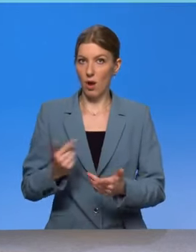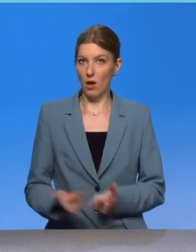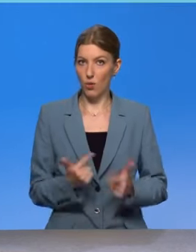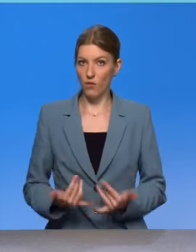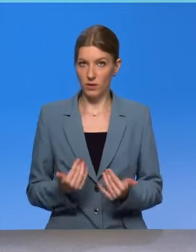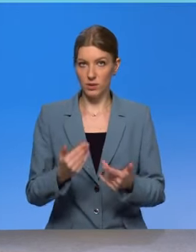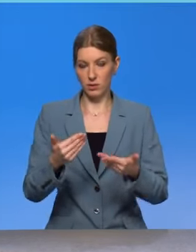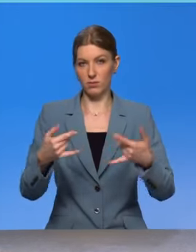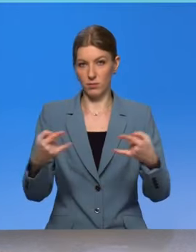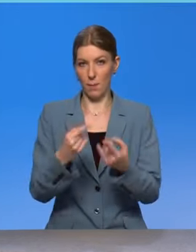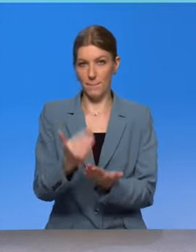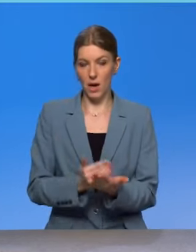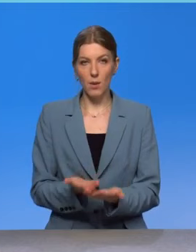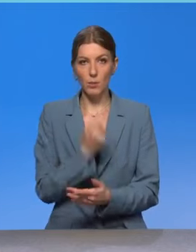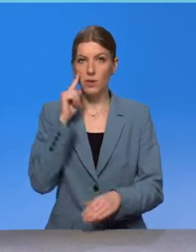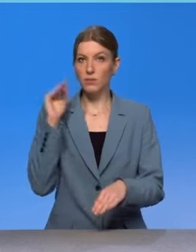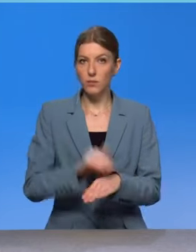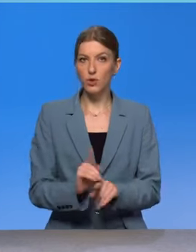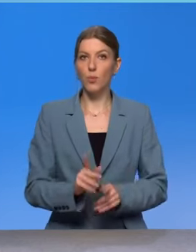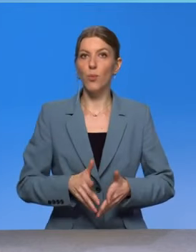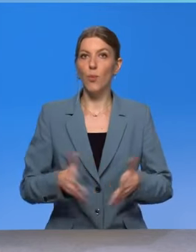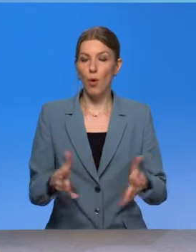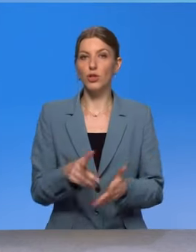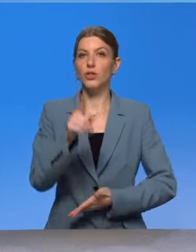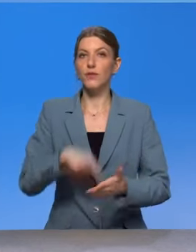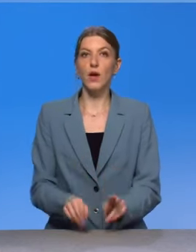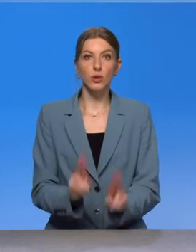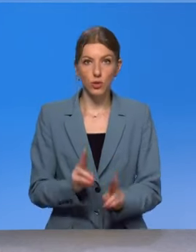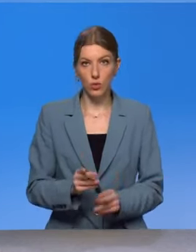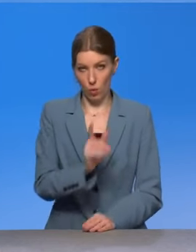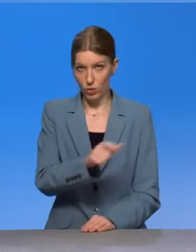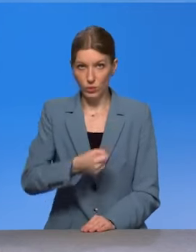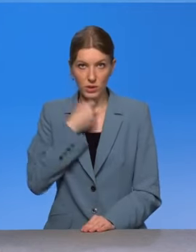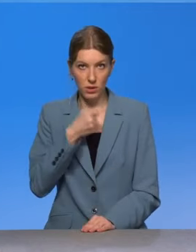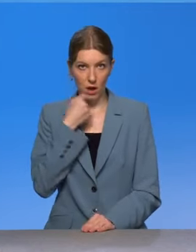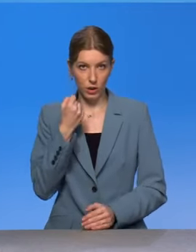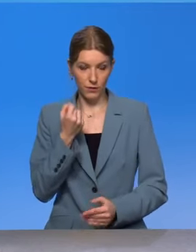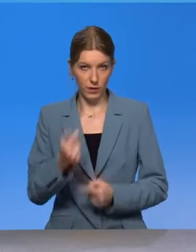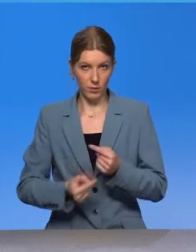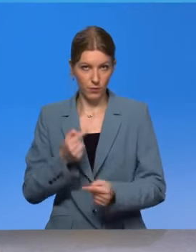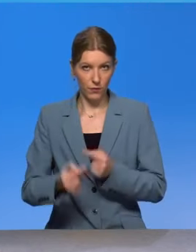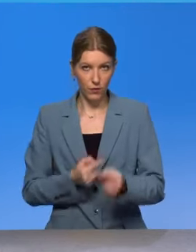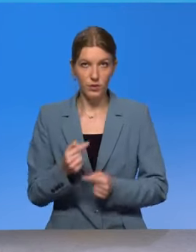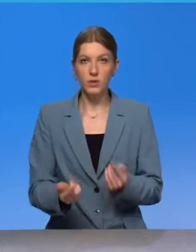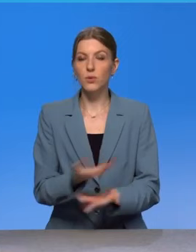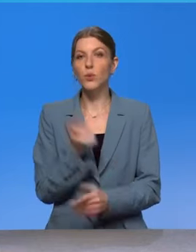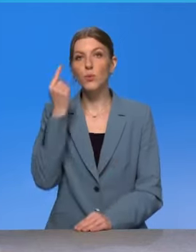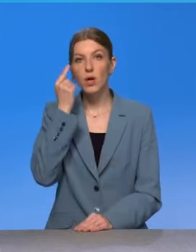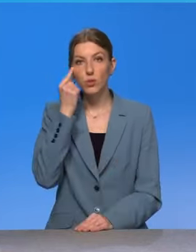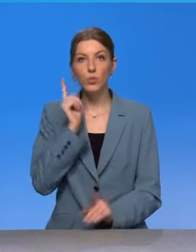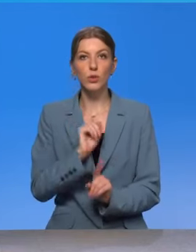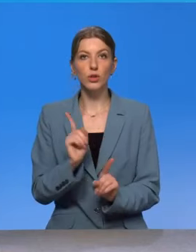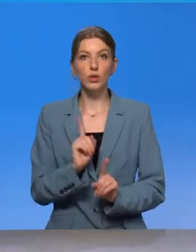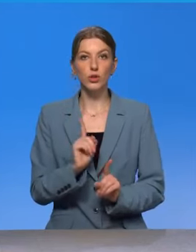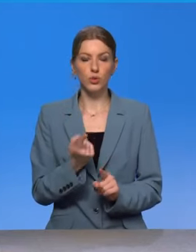что наибольшее доверие проявляют как раз люди старшего возраста. И мы-то подумали, что, может быть, как раз это